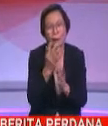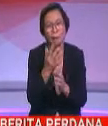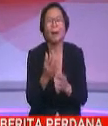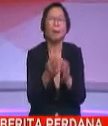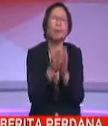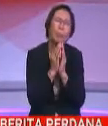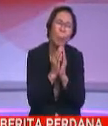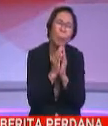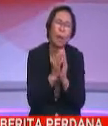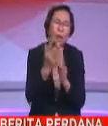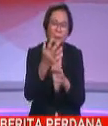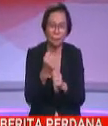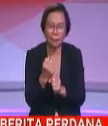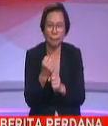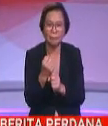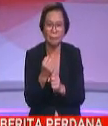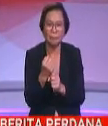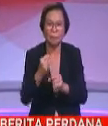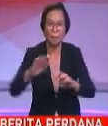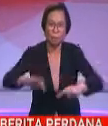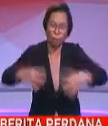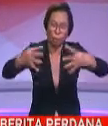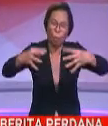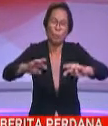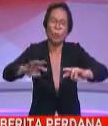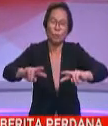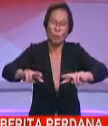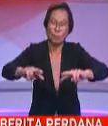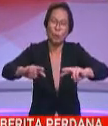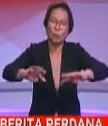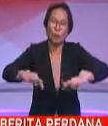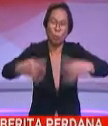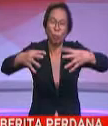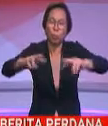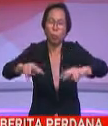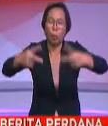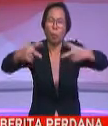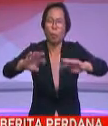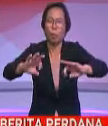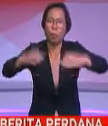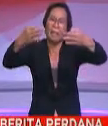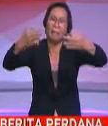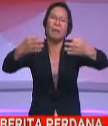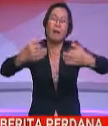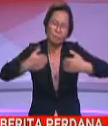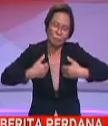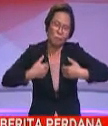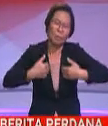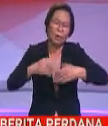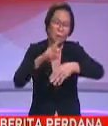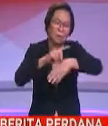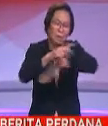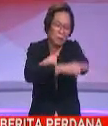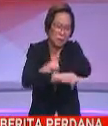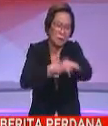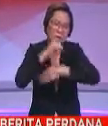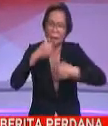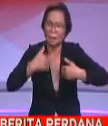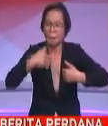dijalankan peringkat quarter final, sebuah akhir dan juga akhir di negeri-negeri yang tiada